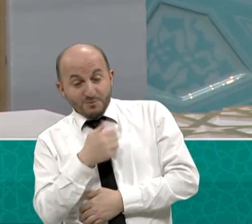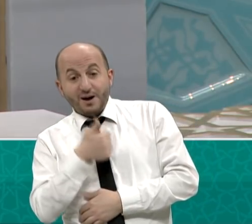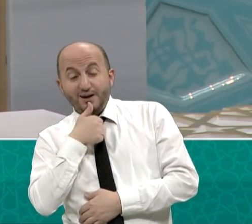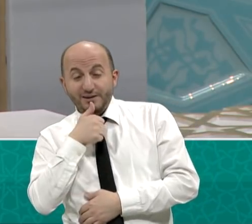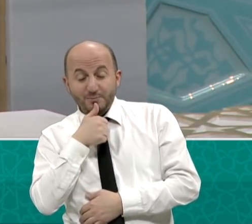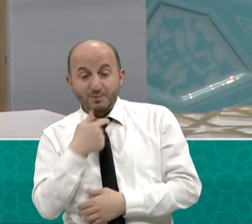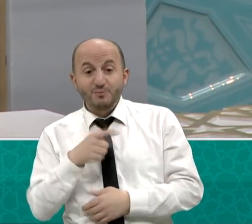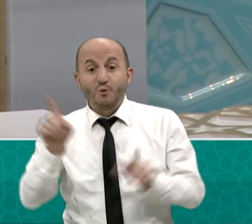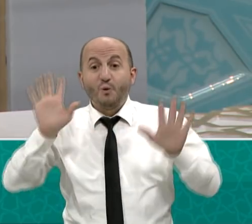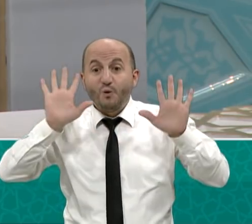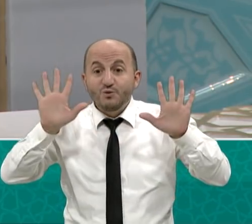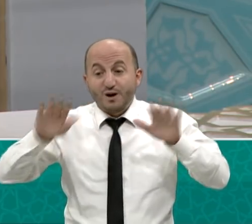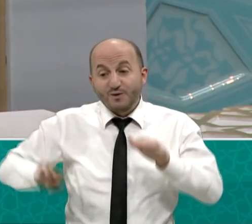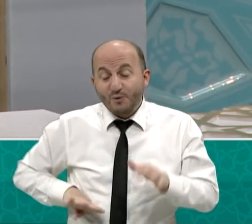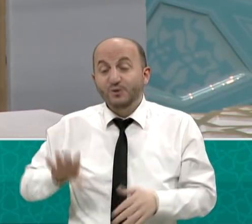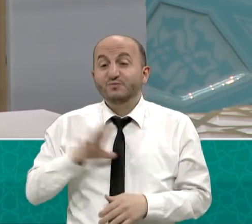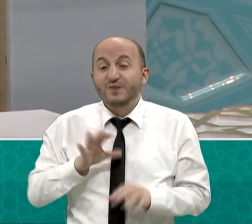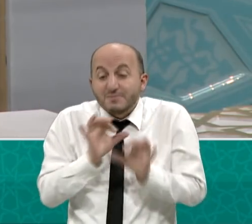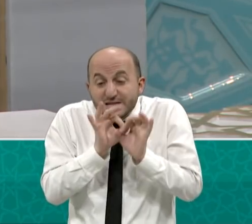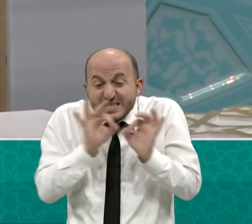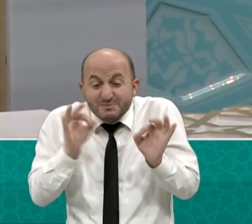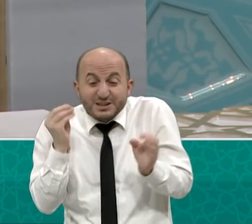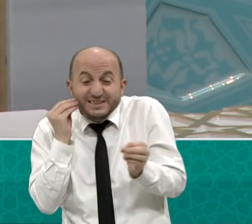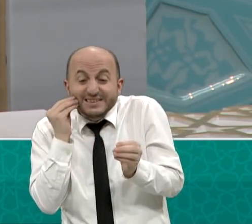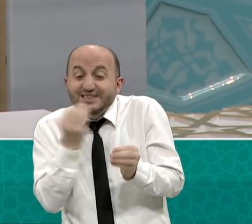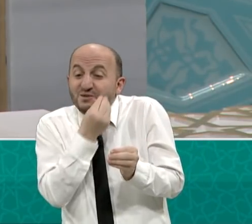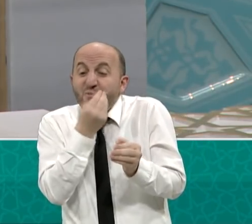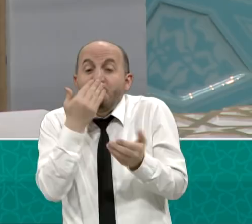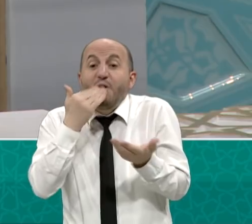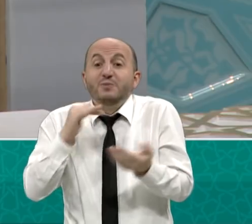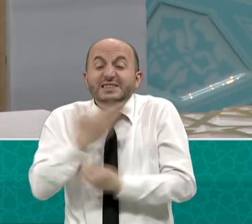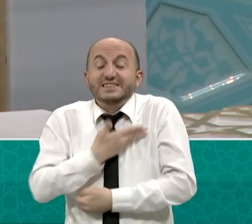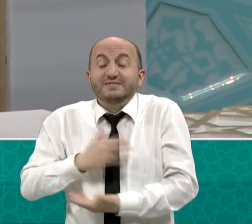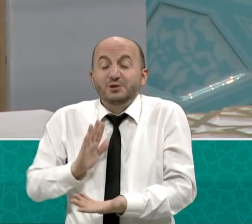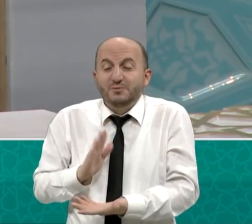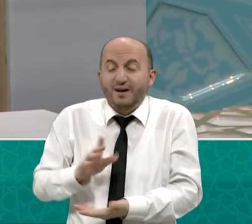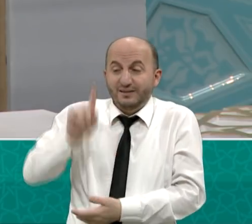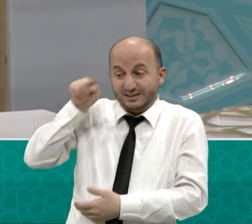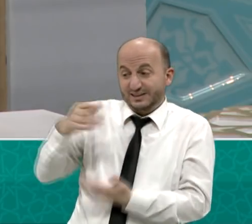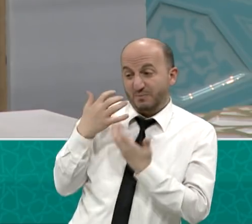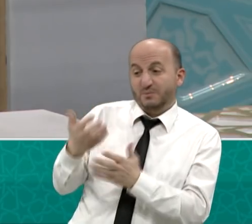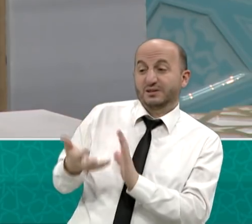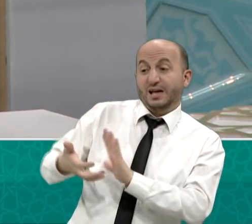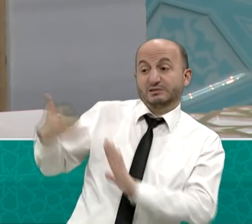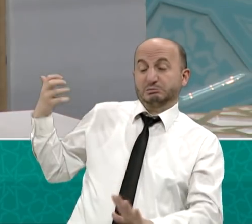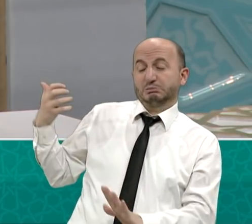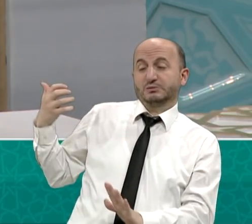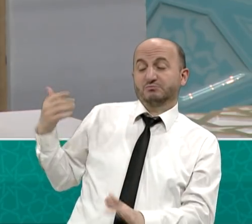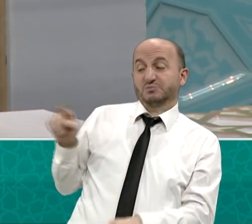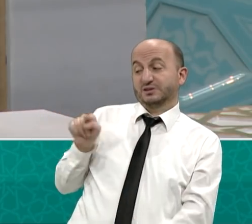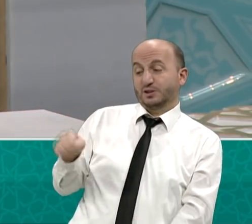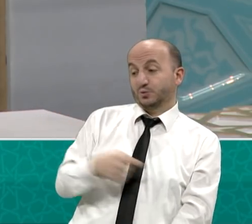tane evladım var, hiçbirini kucağıma alıp sevmem" deyince, "Allah senden merhameti aldıysa ben senin